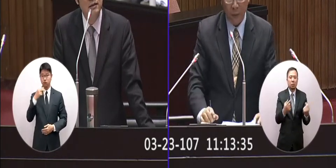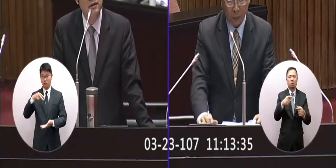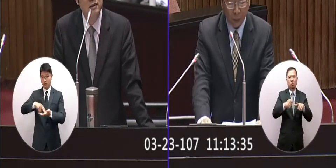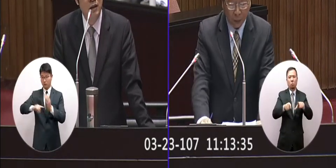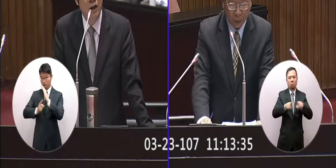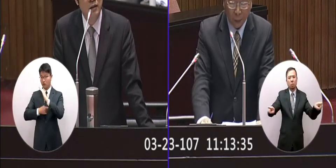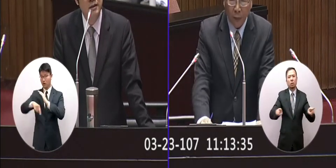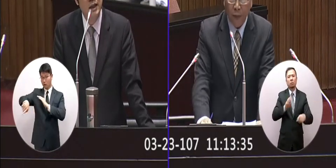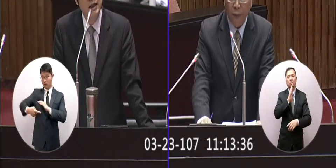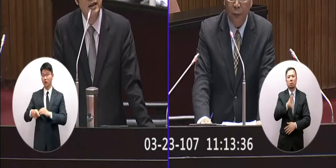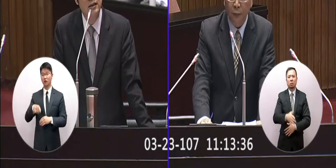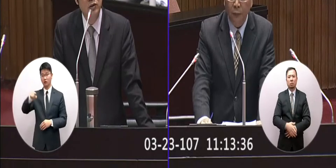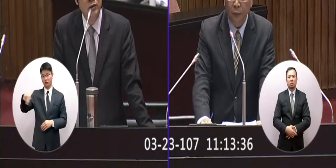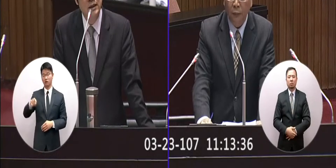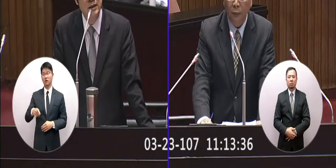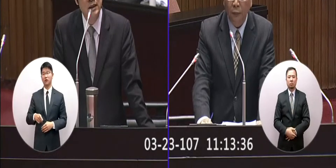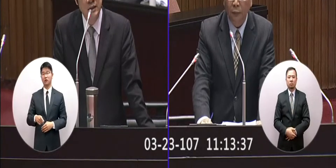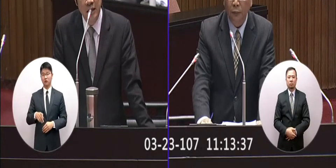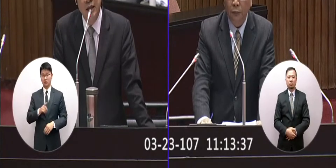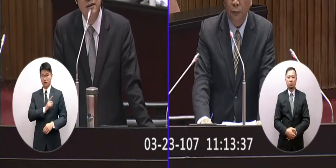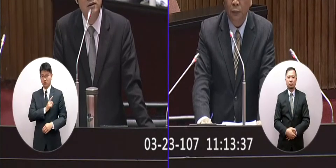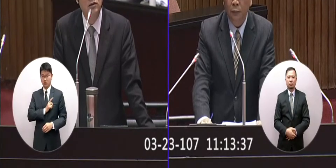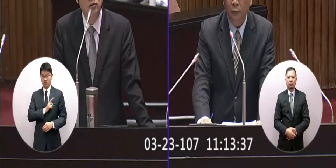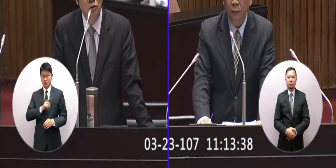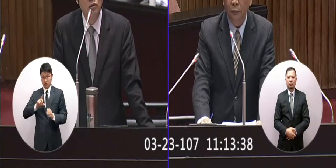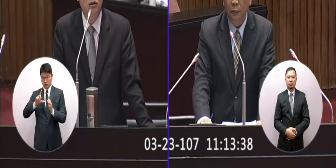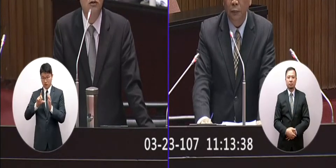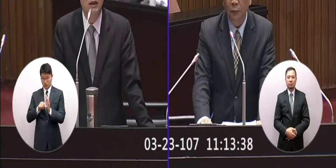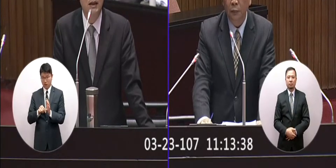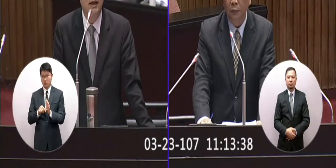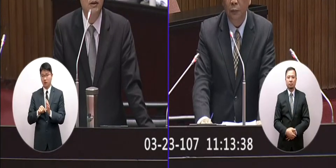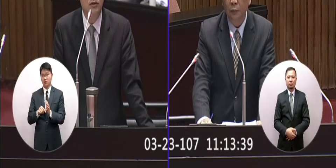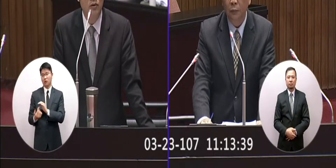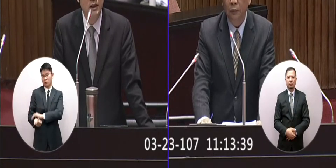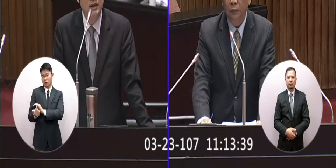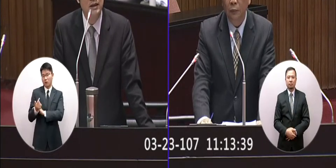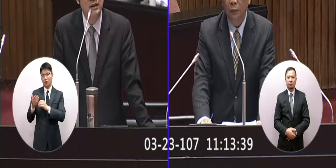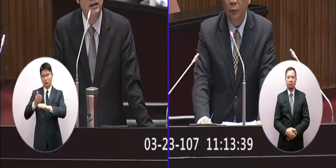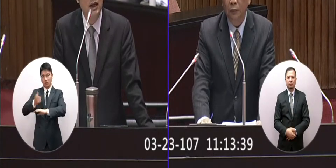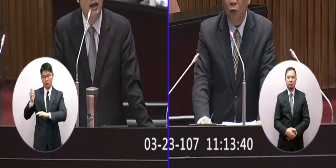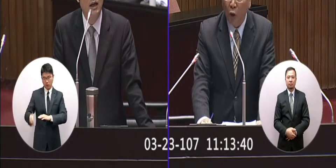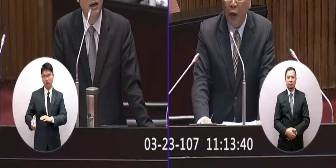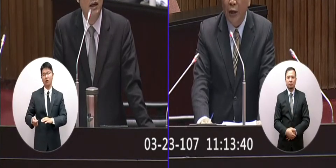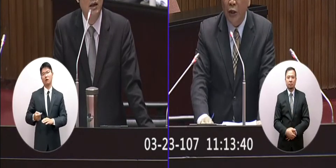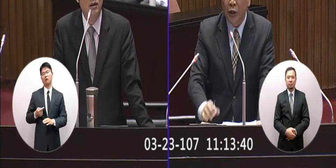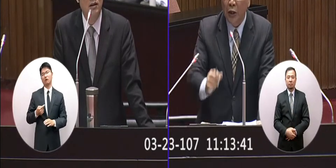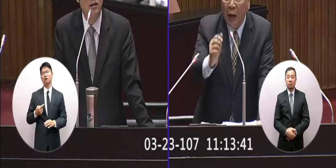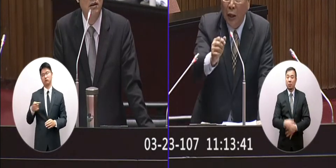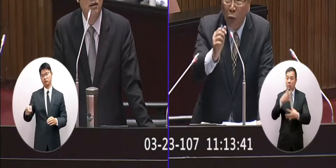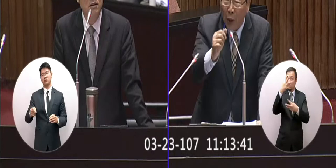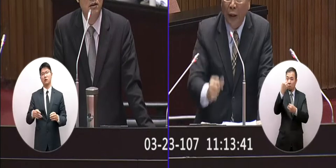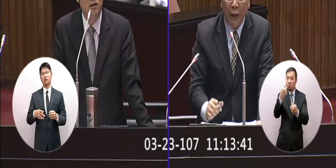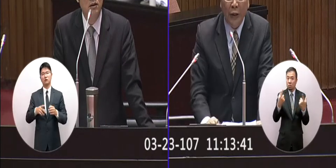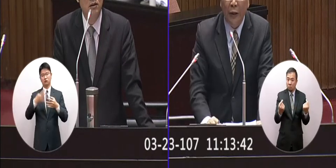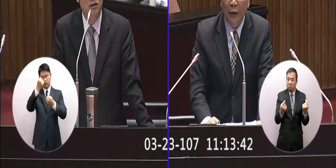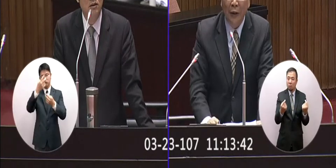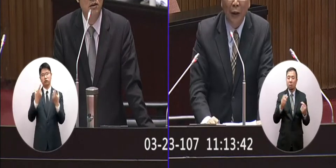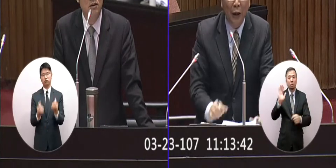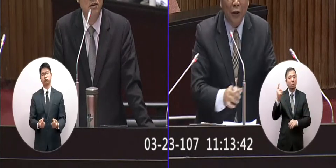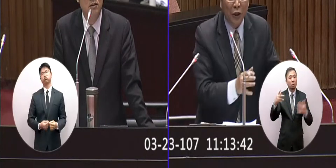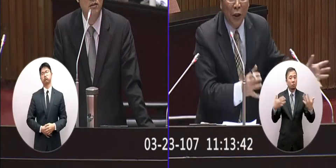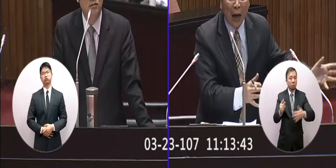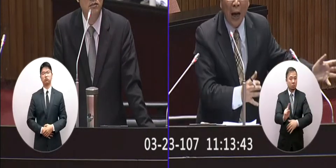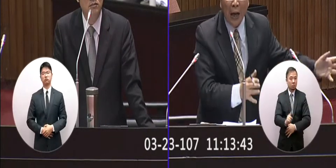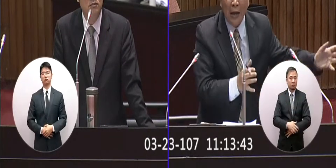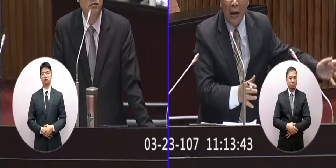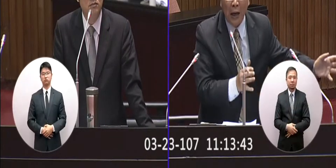法院。在同一个时间前通过的话，那当然就是同一天实施啊。 同一天实施，那你问题是，